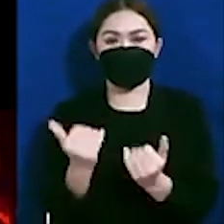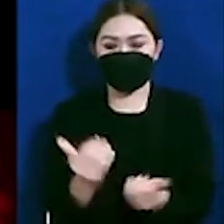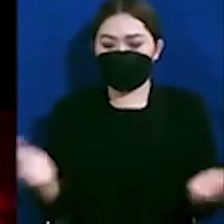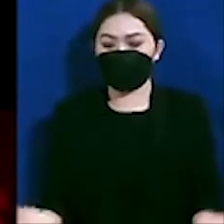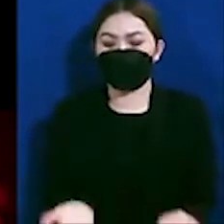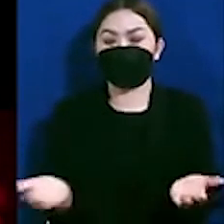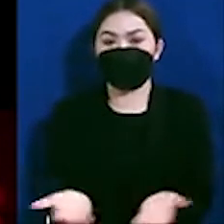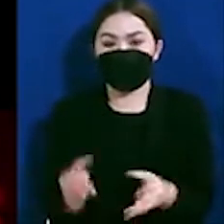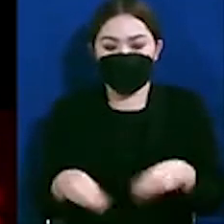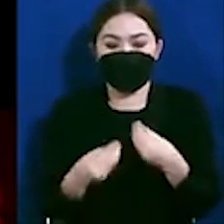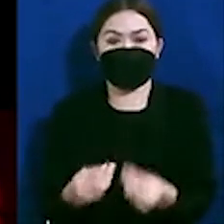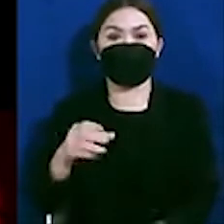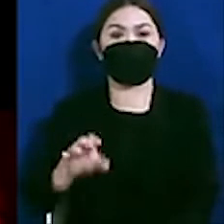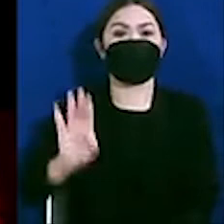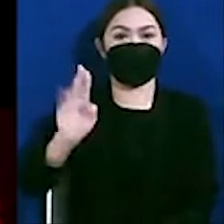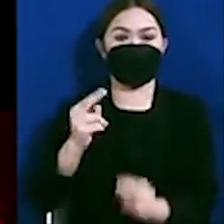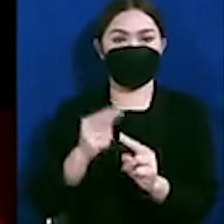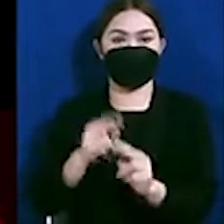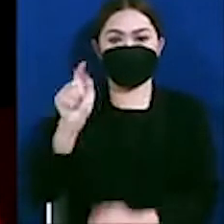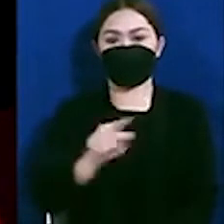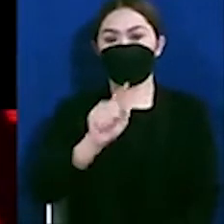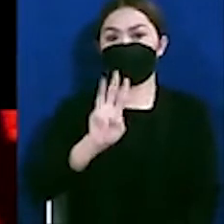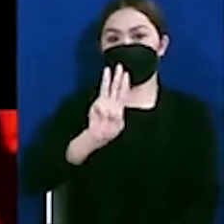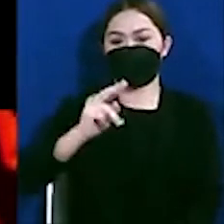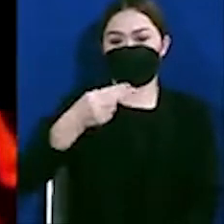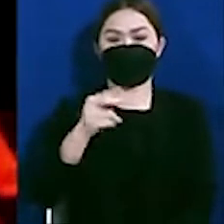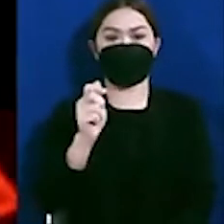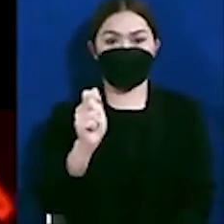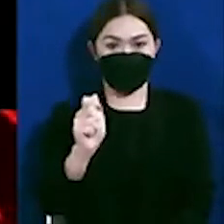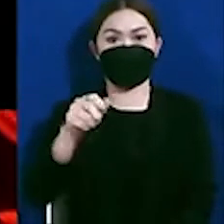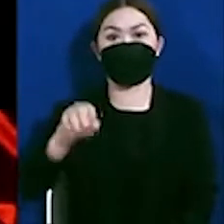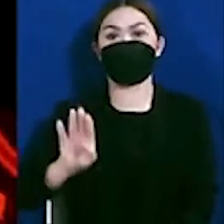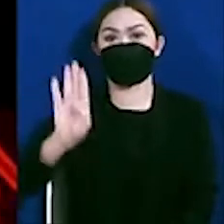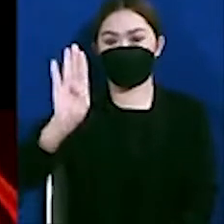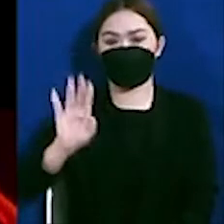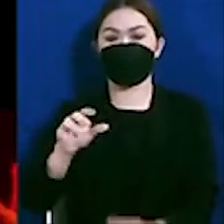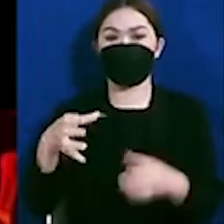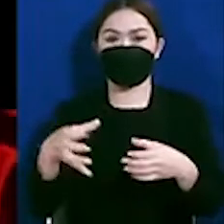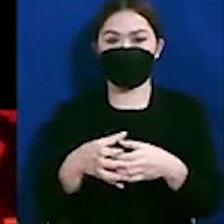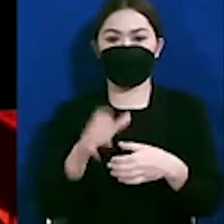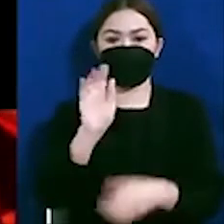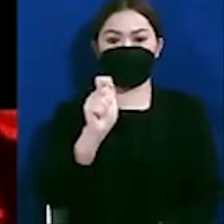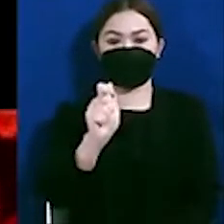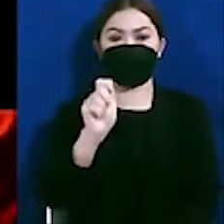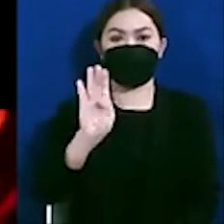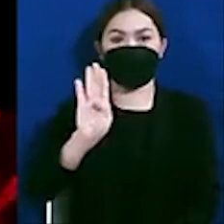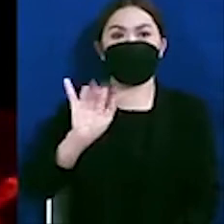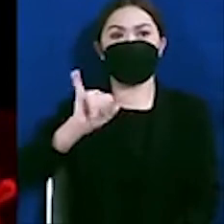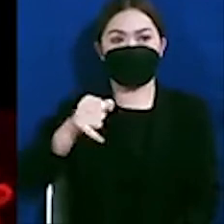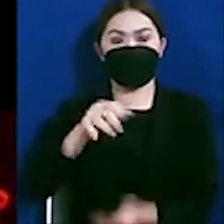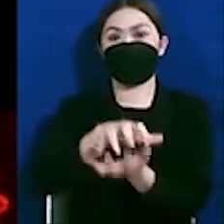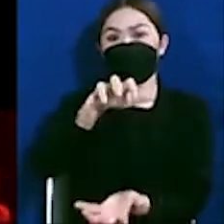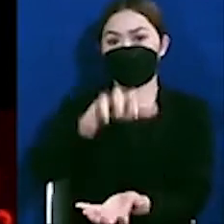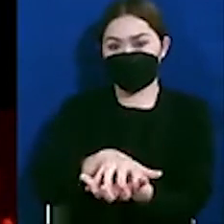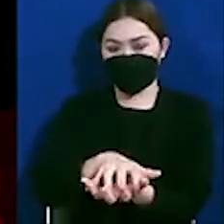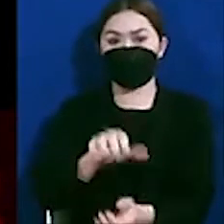การสนับสนุนสถานที่จากบริษัทดับบลิวเอชเอคอร์ปอเรชั่นจำกัดมหาชนและองค์การบริหารส่วนจังหวัดสมุทรปราการเพื่อ